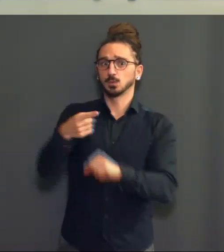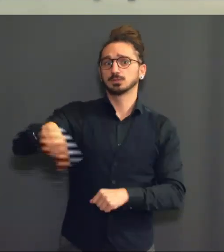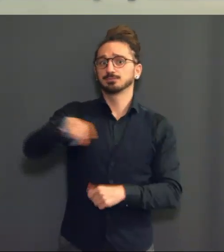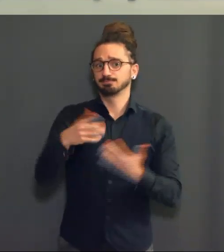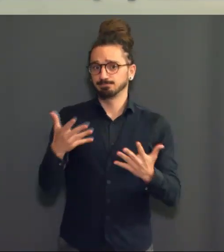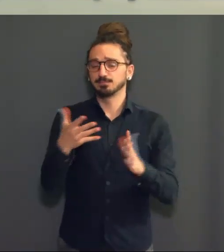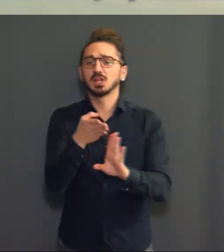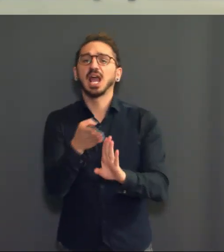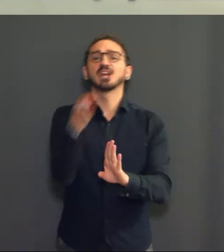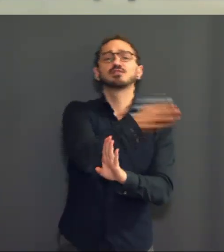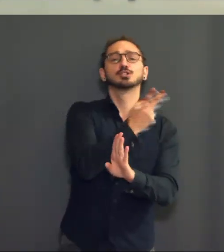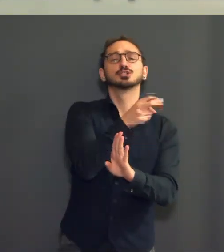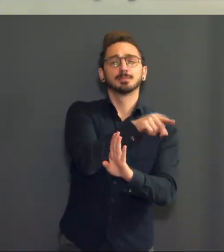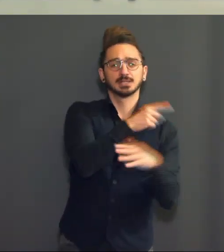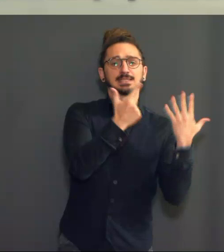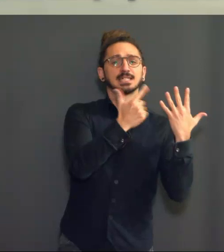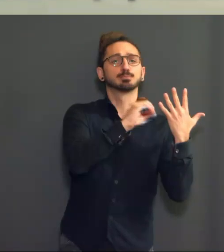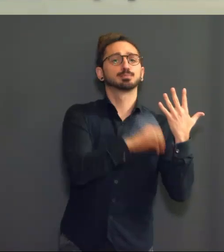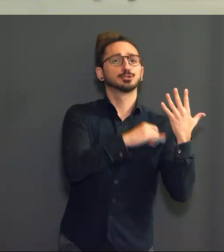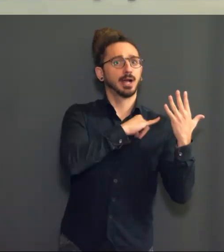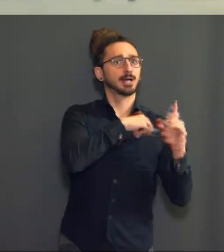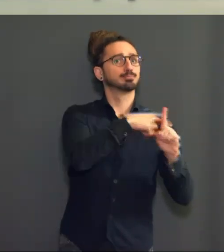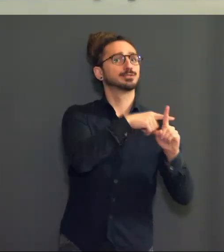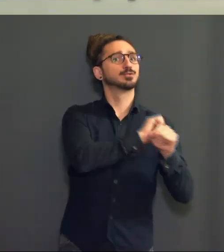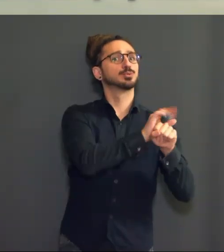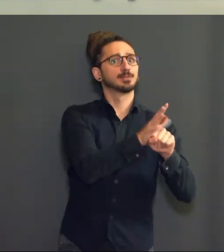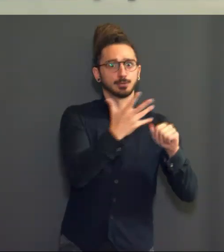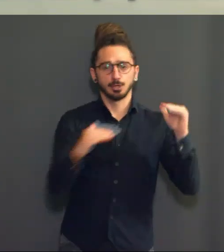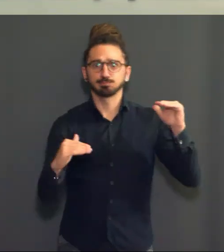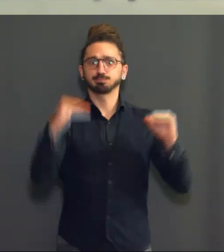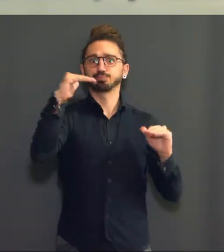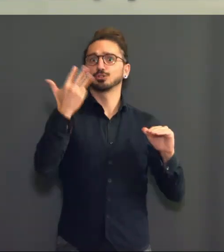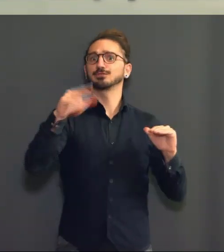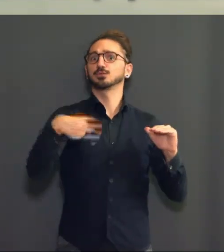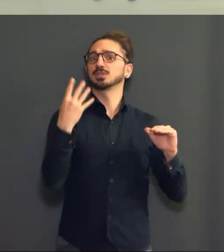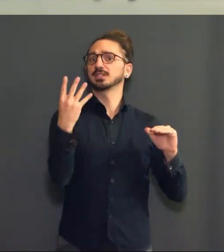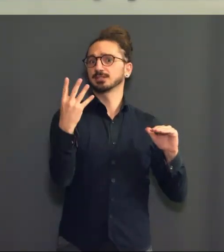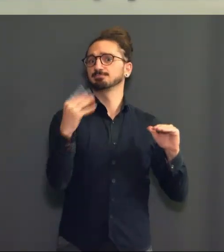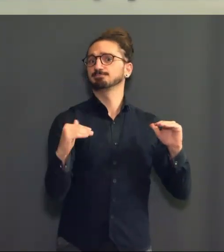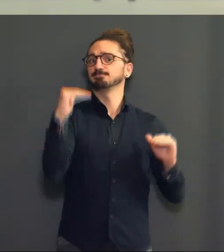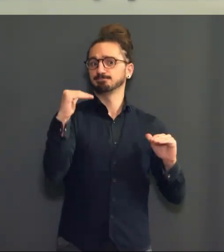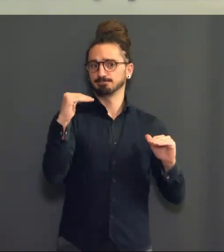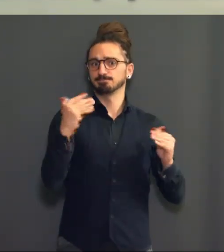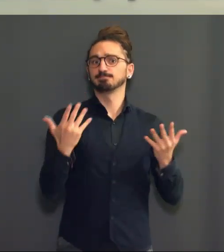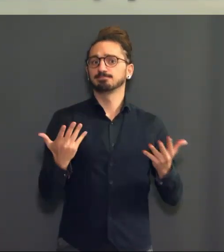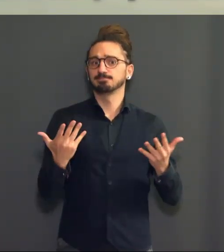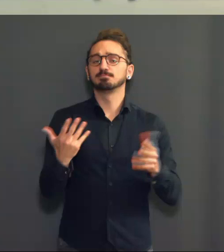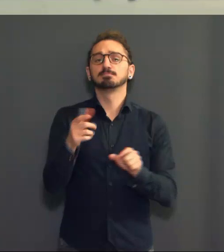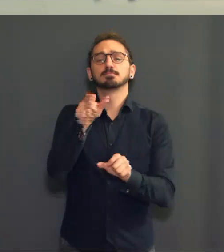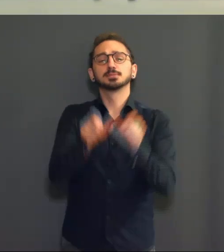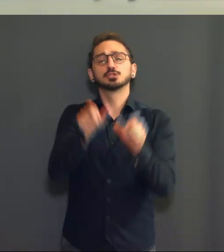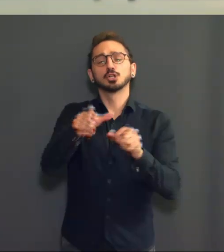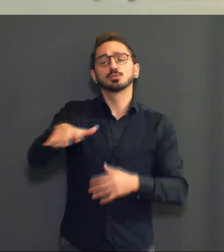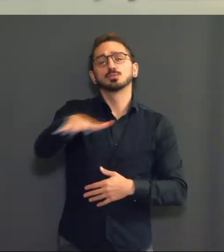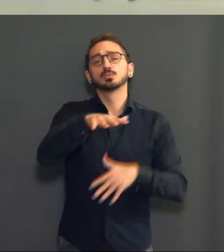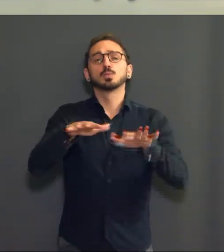Point positif aussi, c'est que chez des personnes d'âge moyen, de plus de 60 ans, le taux de contamination